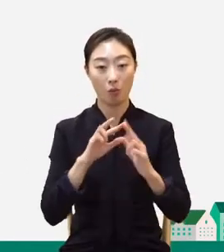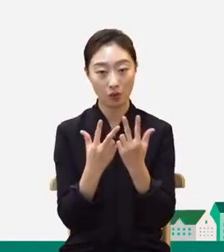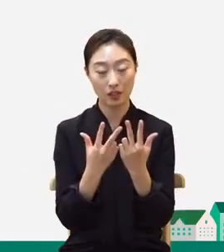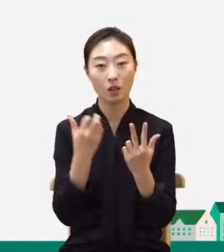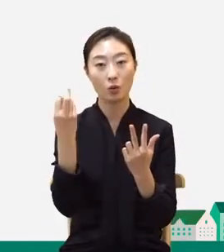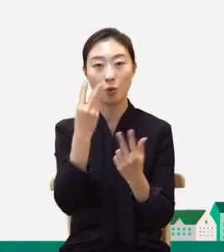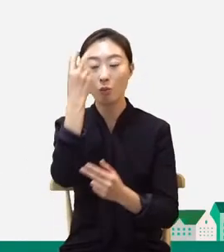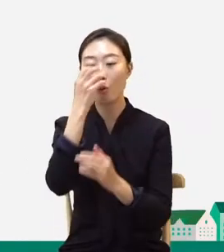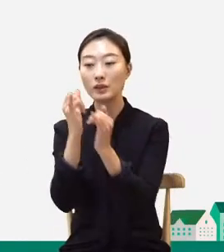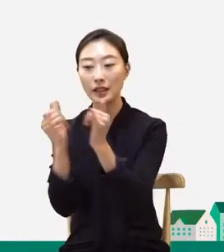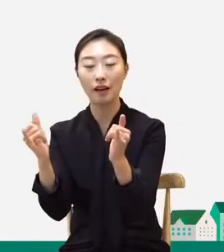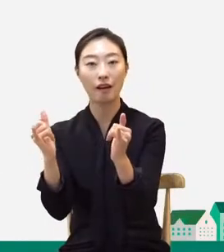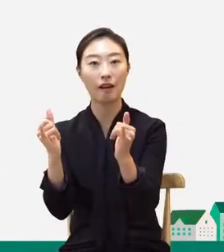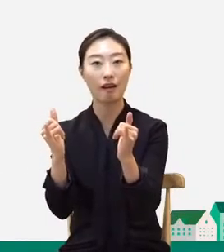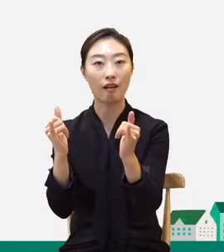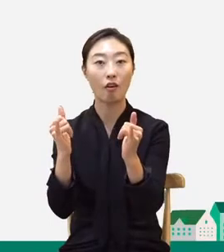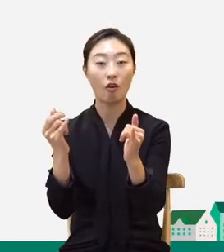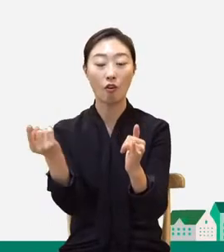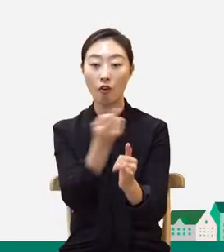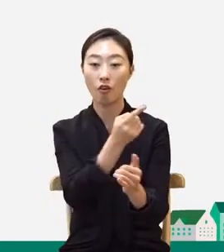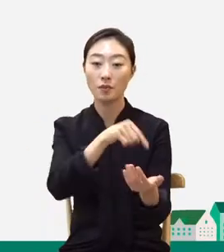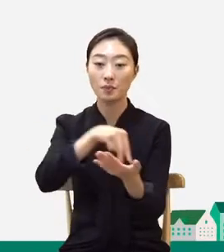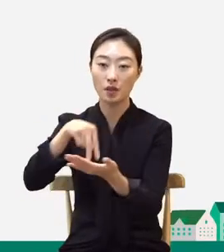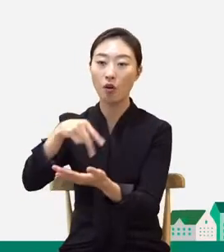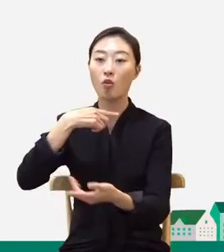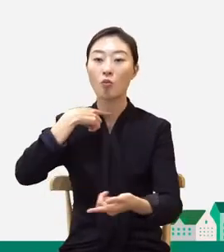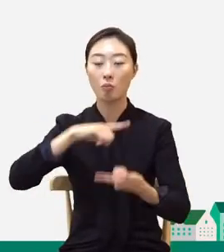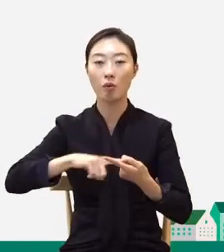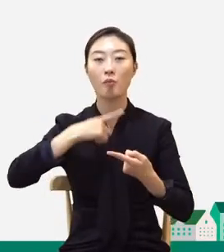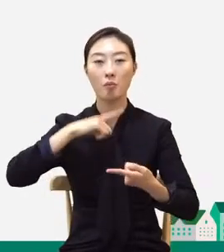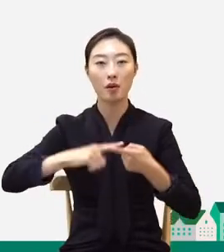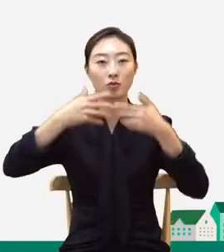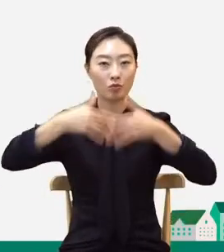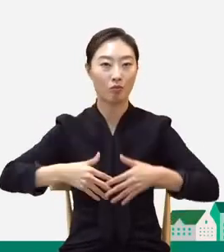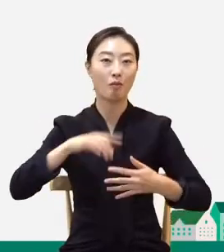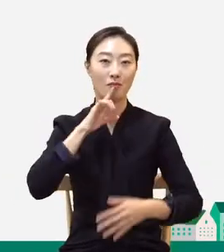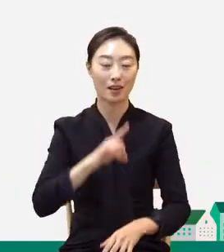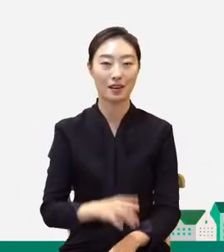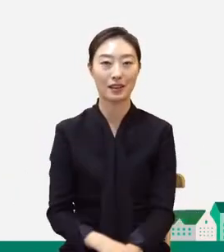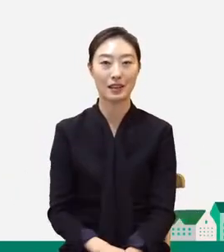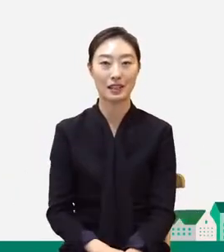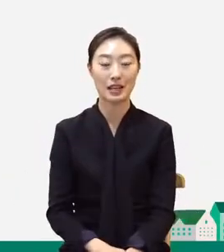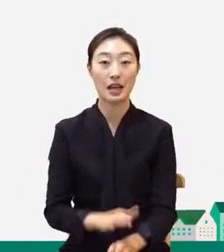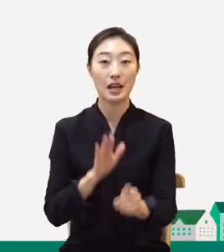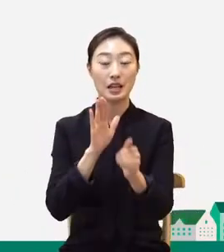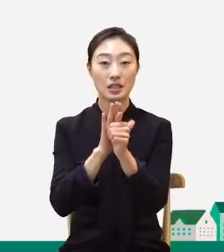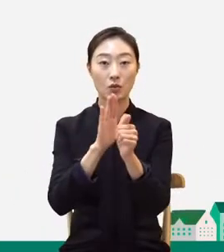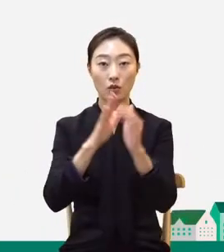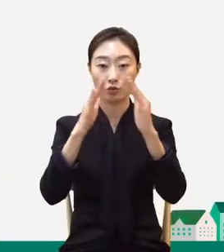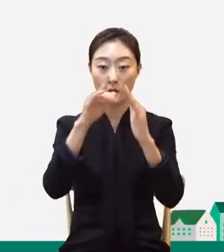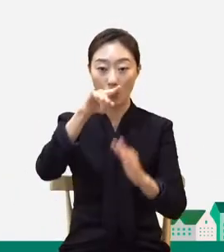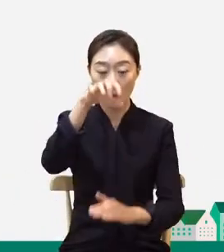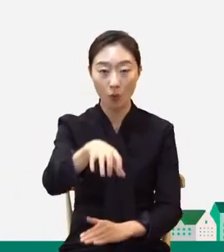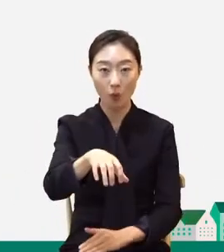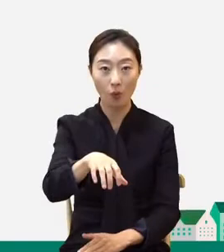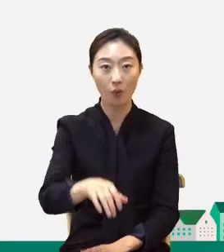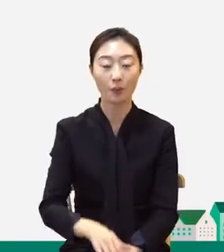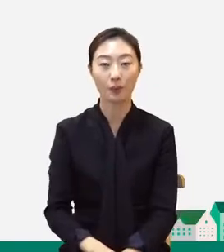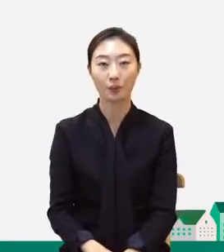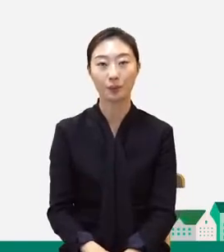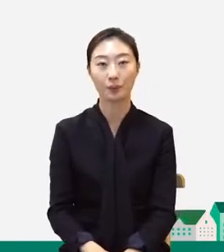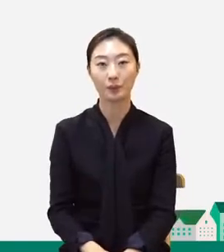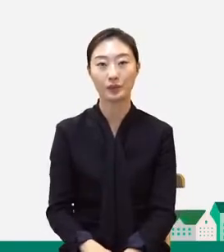그렇고 보호자분들도 그렇고 매우 만족스럽게 생각하는 부분입니다. 지원주택의 위치입니다. 저희는